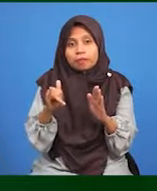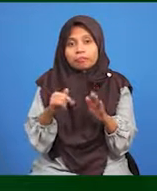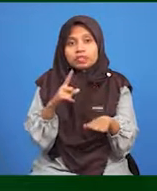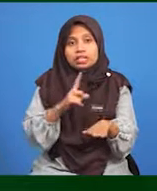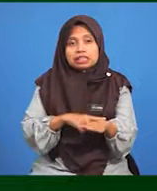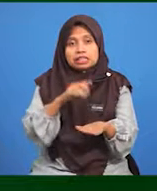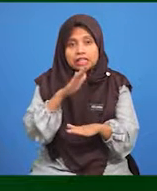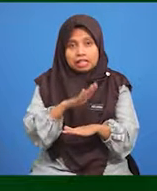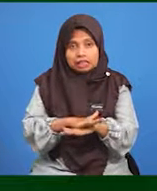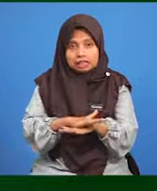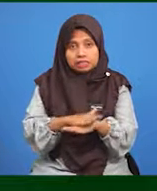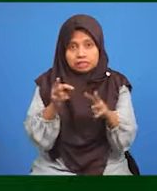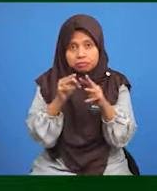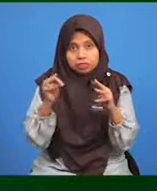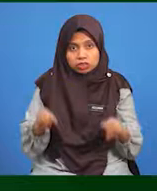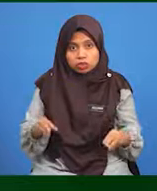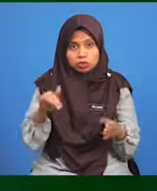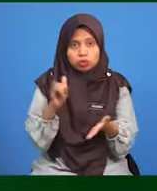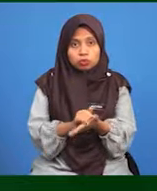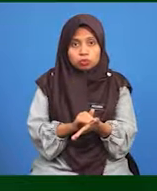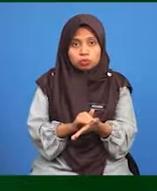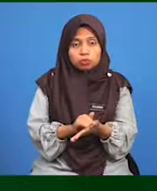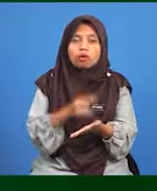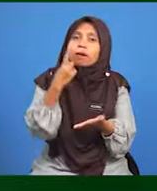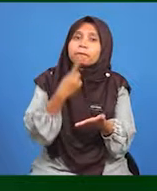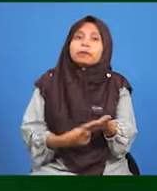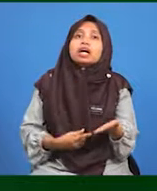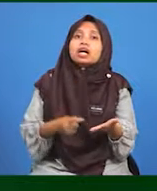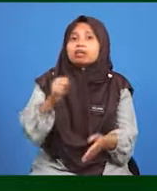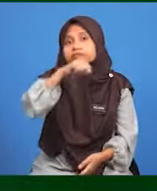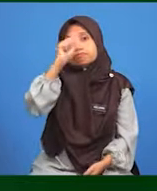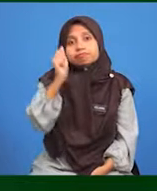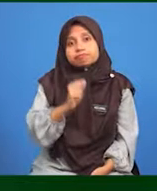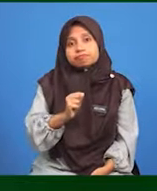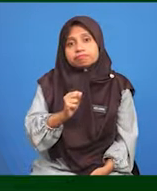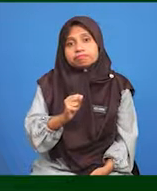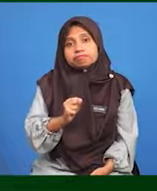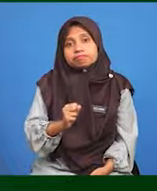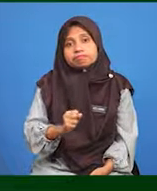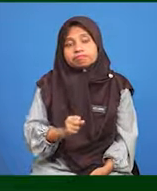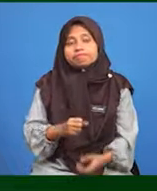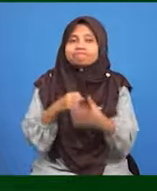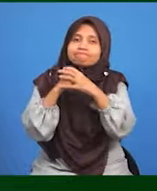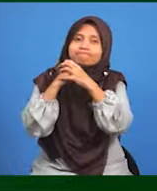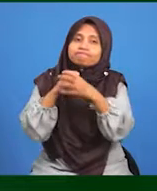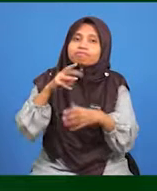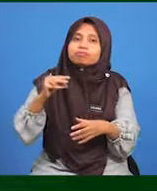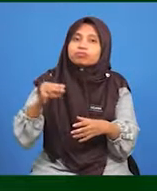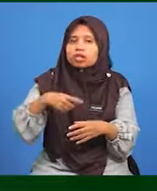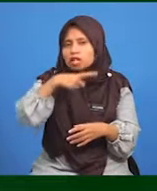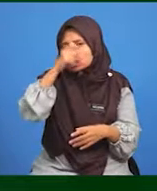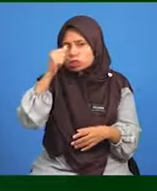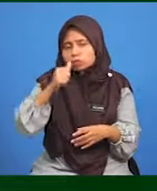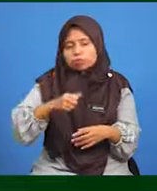di atas meja itu apa-apa Hai upahnya murid-murid Kerana